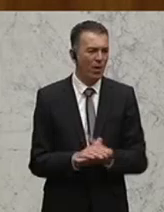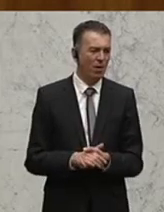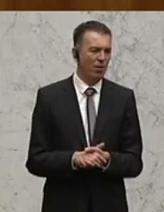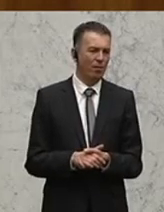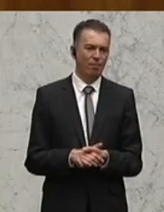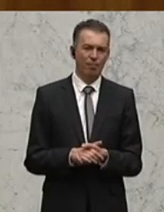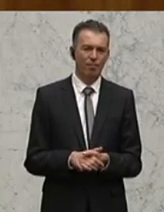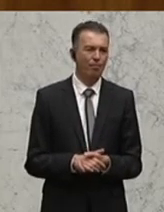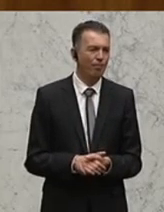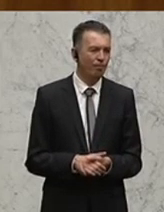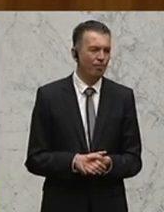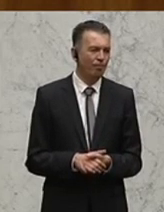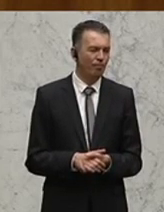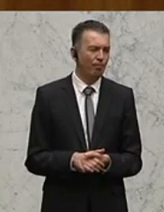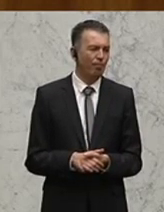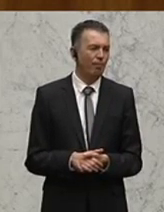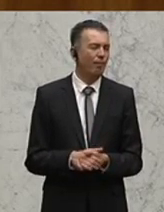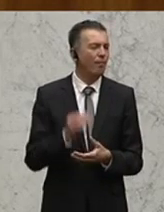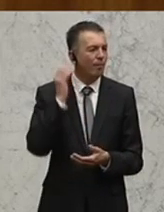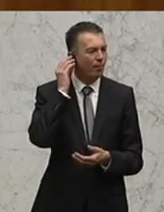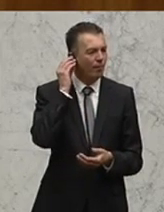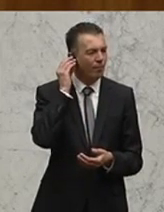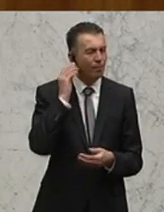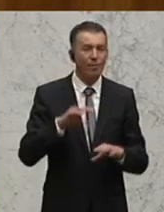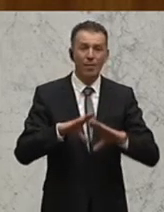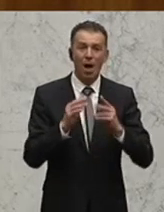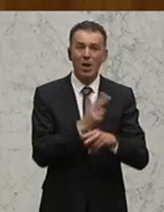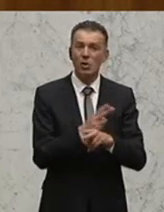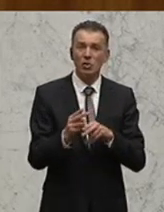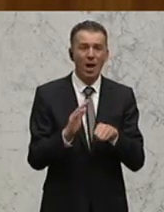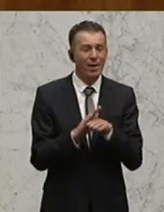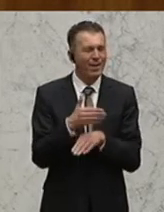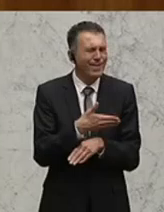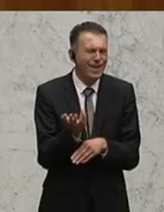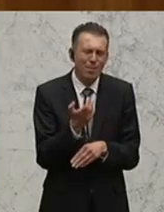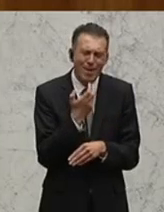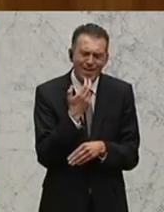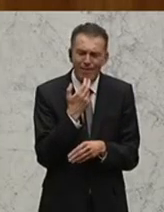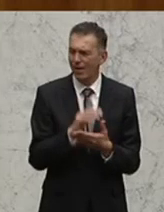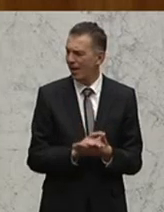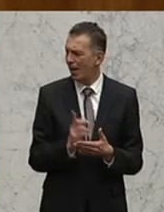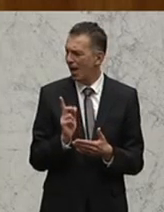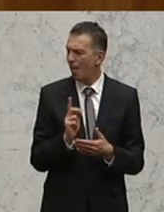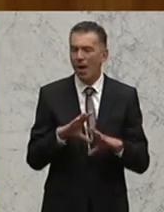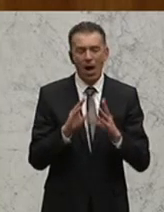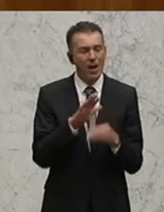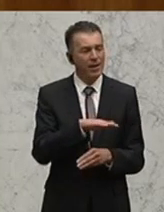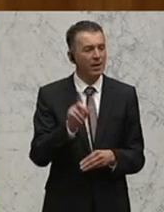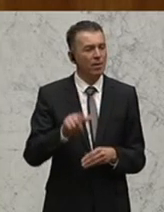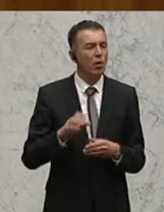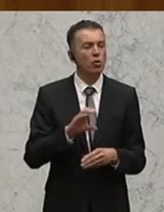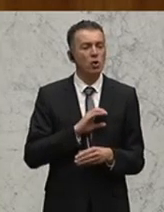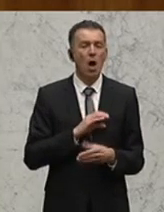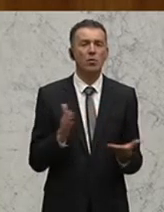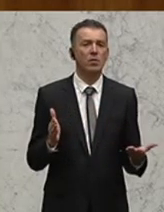schlecht zu machen. Man will von Kind, von Wiege bis alles soll der Staat regeln. Das will niemand. Aber wir möchten allen Kindern die Chance geben, die